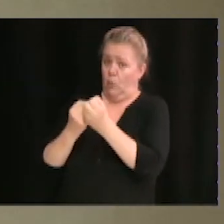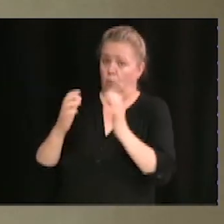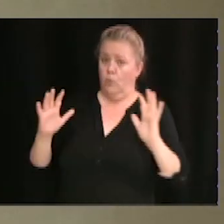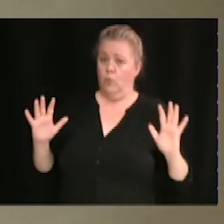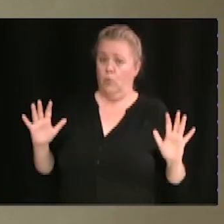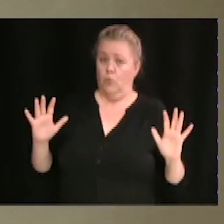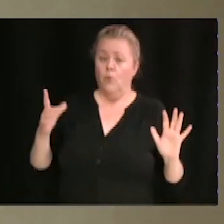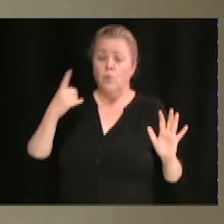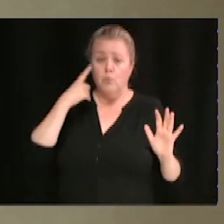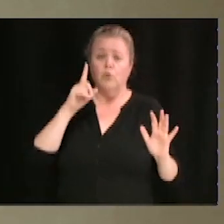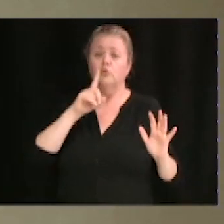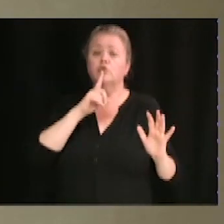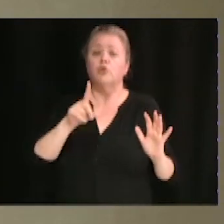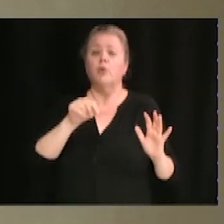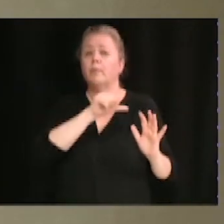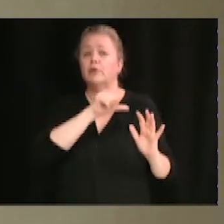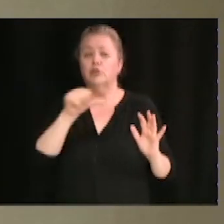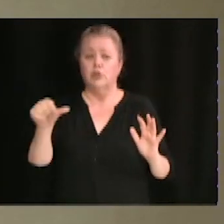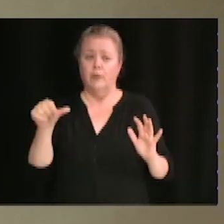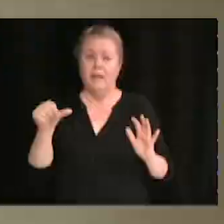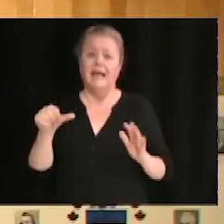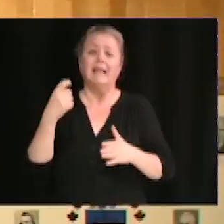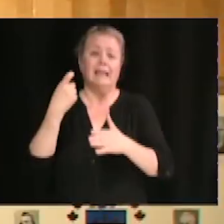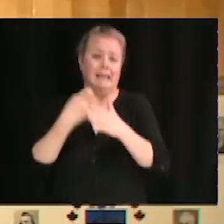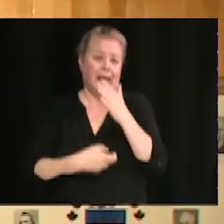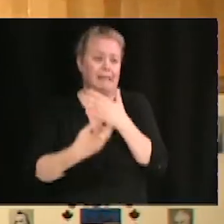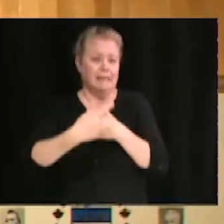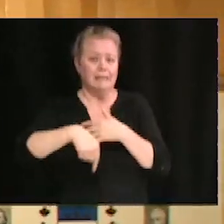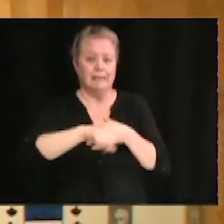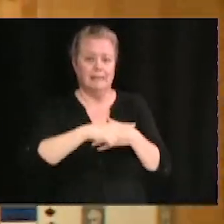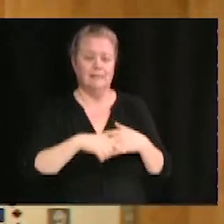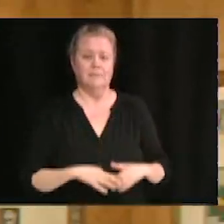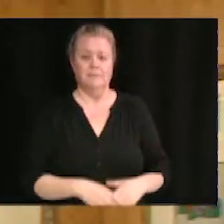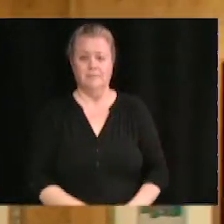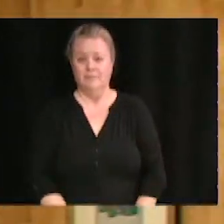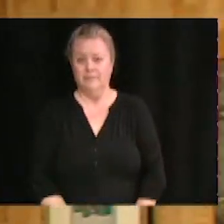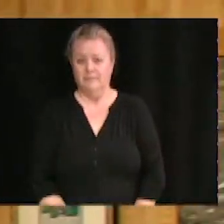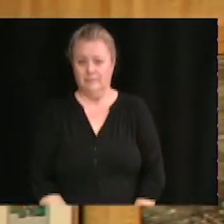contribuables de Victoriaville qui payent la note. Bien, merci beaucoup. Ça me fait plaisir.